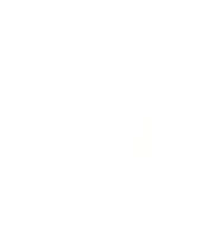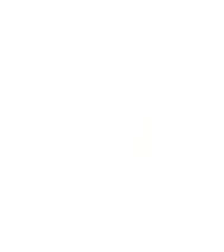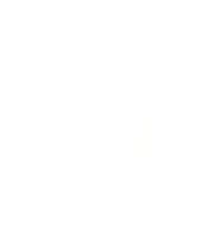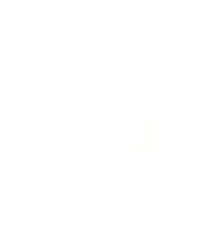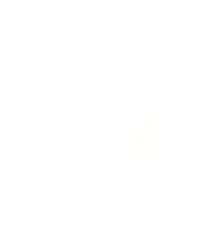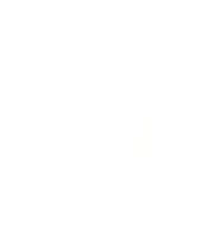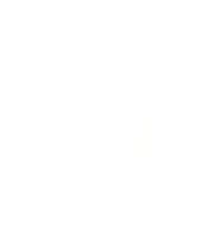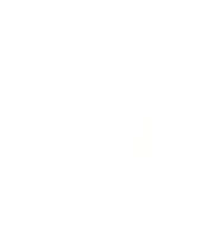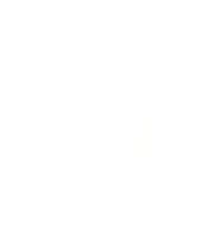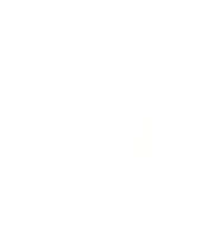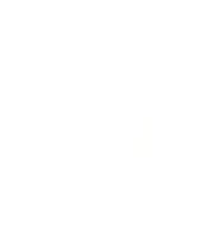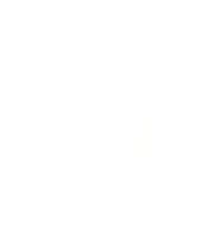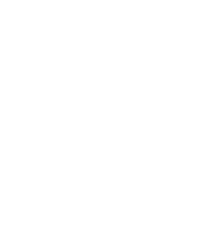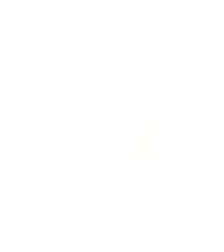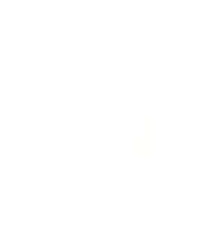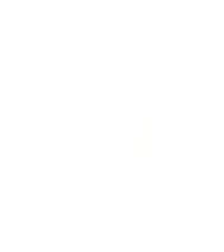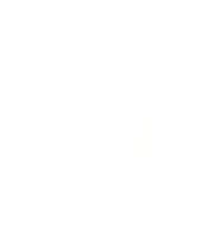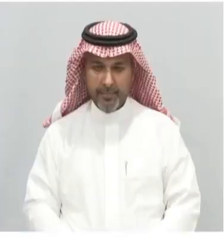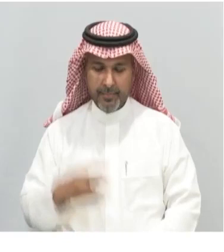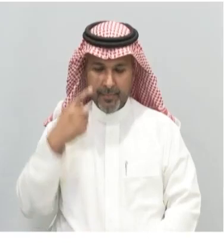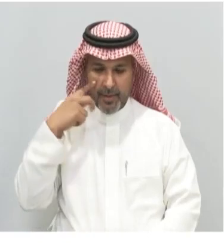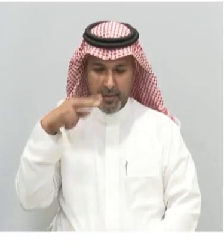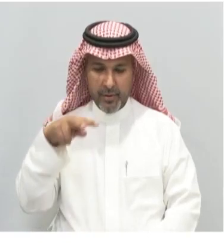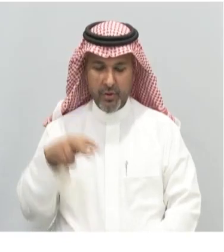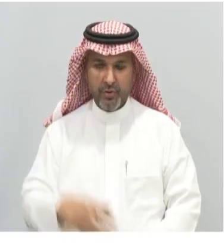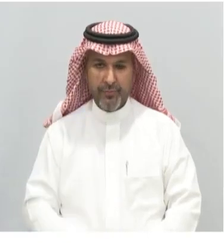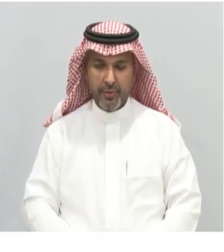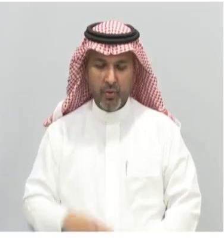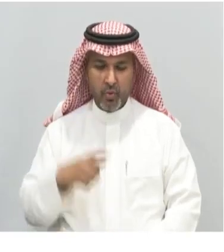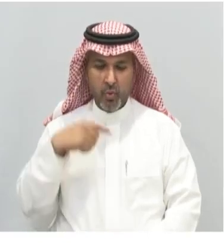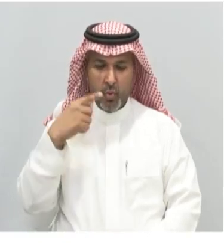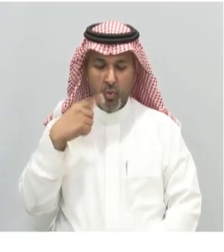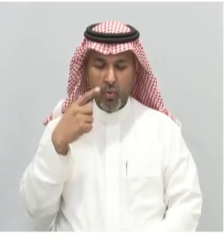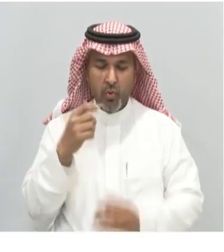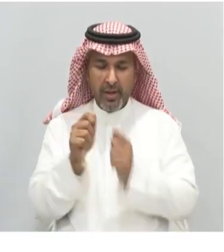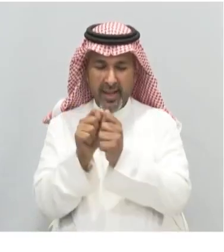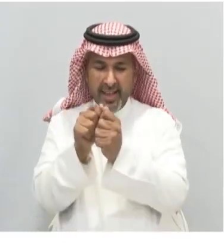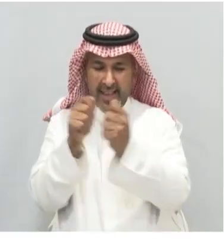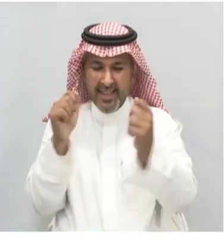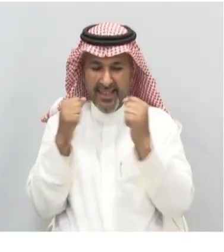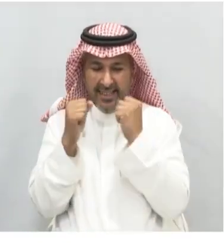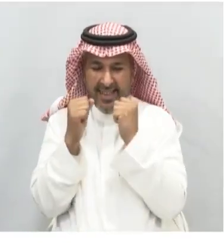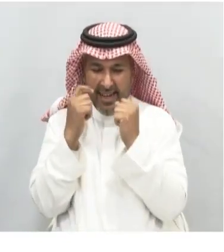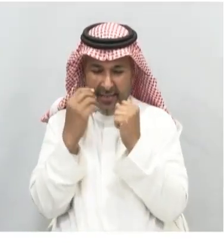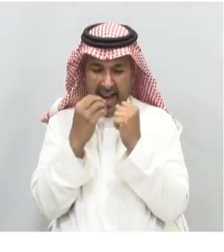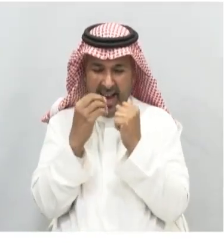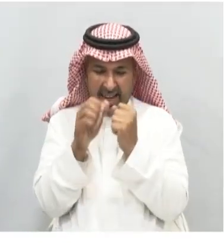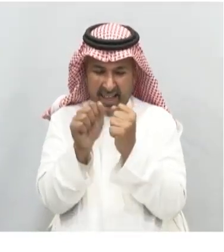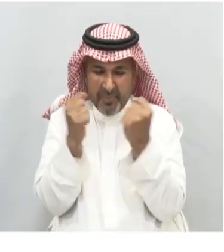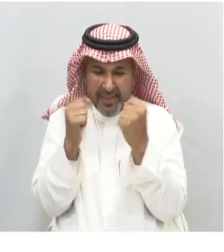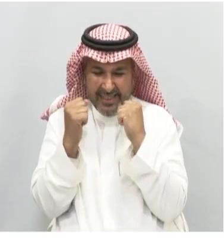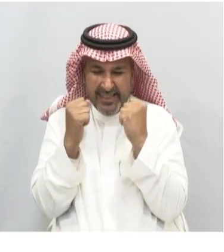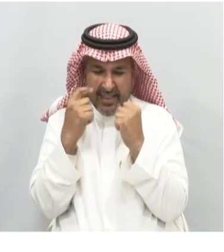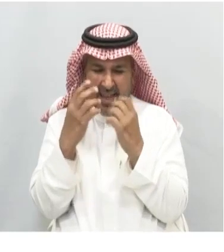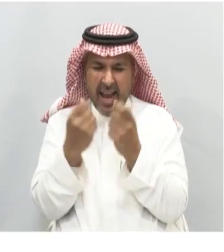نكون اجبنا على هذه الاسئله الان ننتقل الى هذا السؤال السؤال يقول يبلغ ثمن الثلاجه